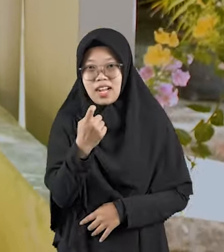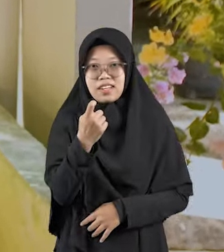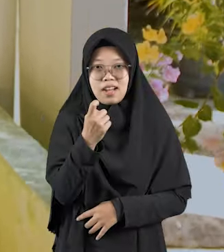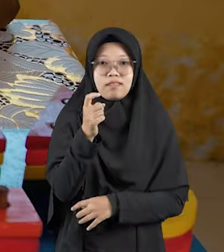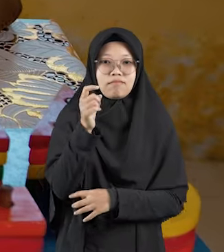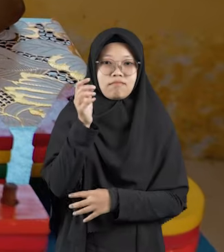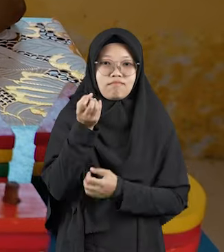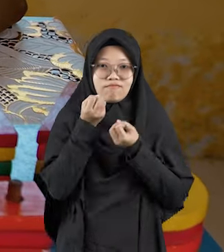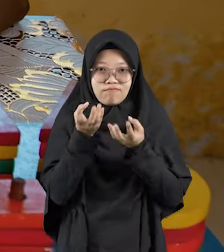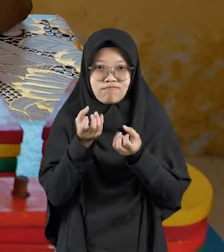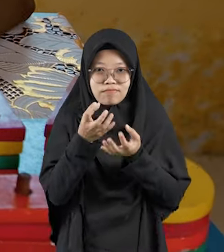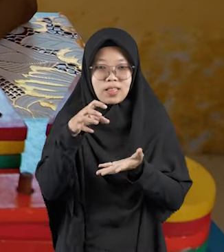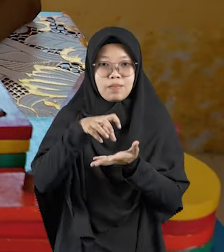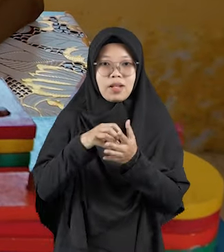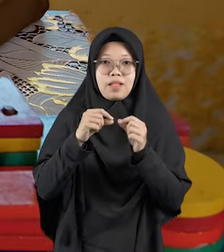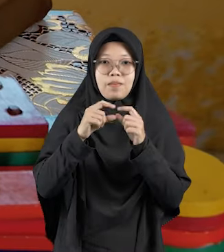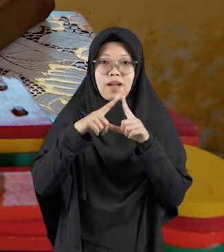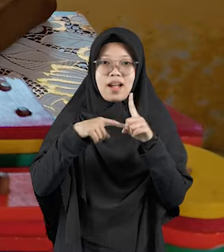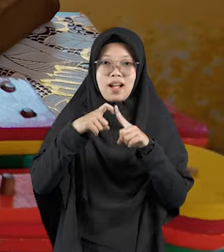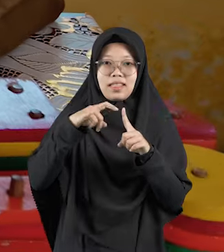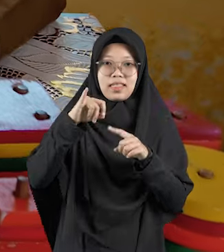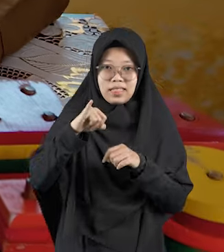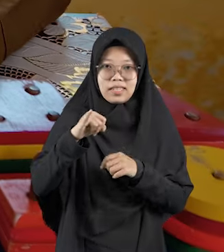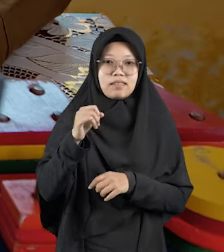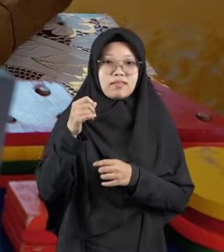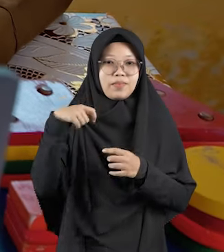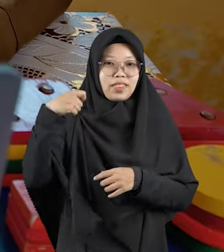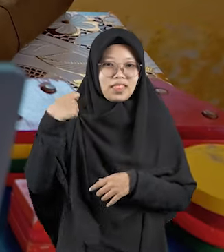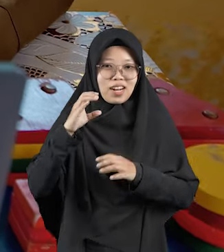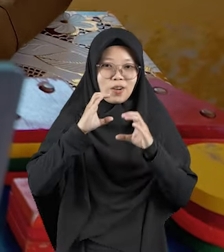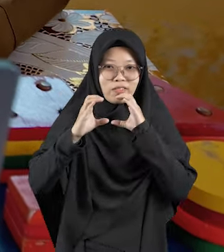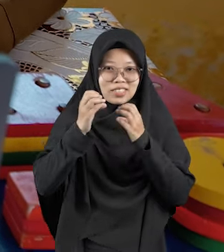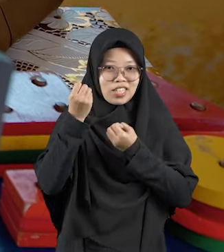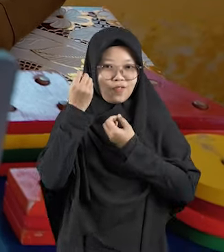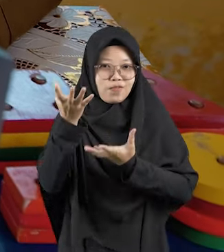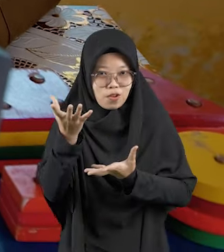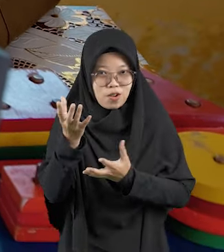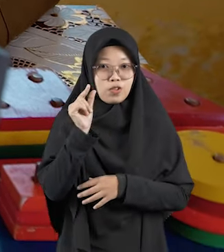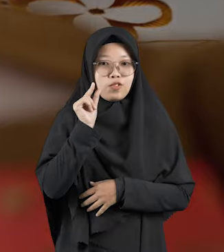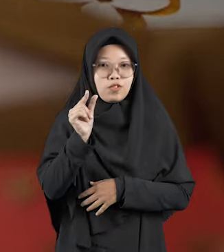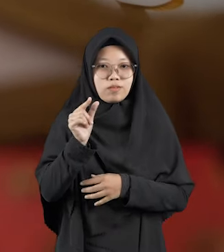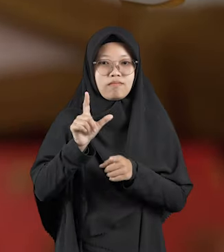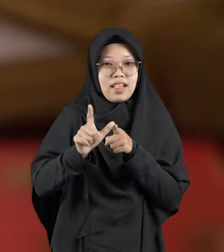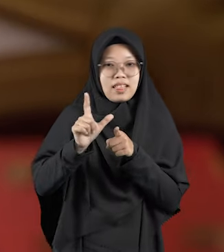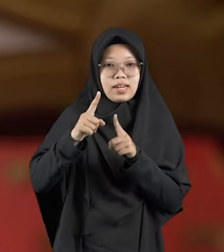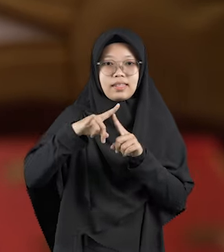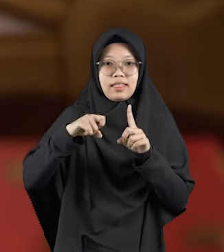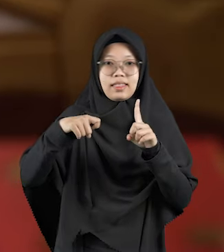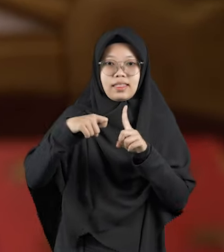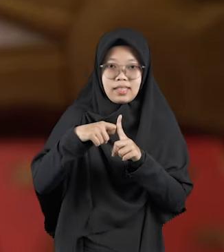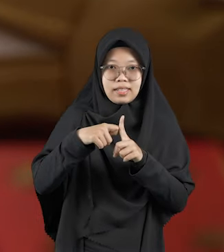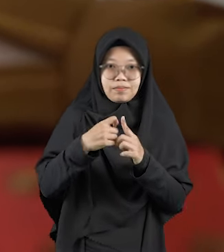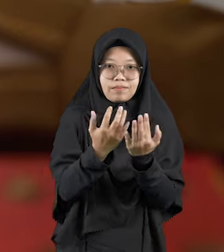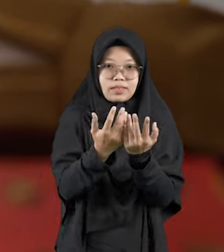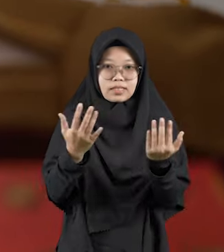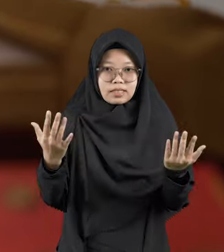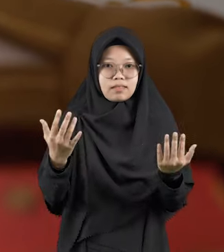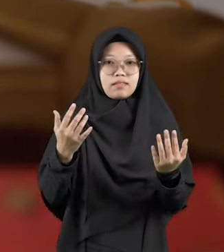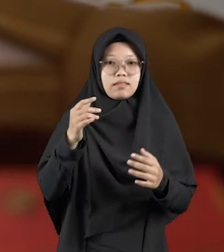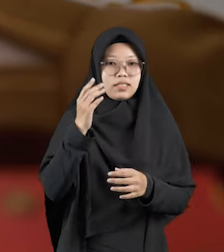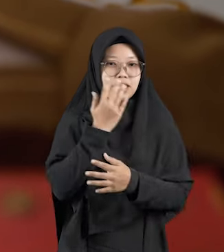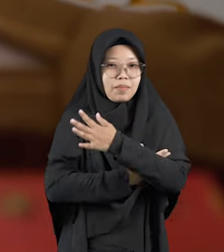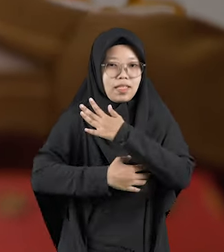seminar dan dipercaya menjadi trainer di Bakti Kominfo untuk memberikan pelatihan TIK kepada